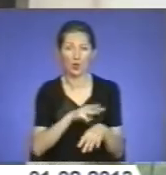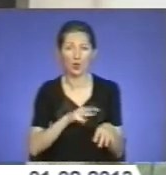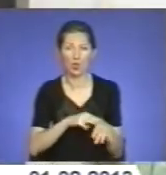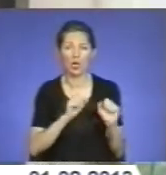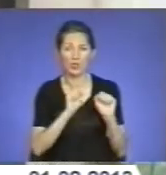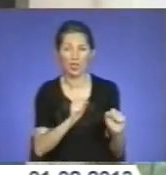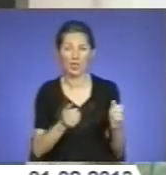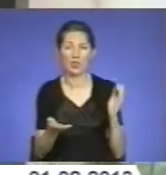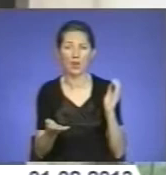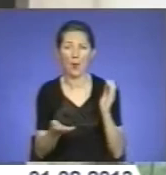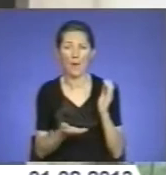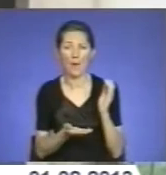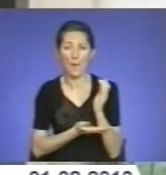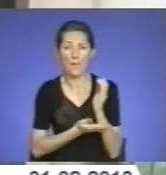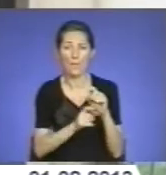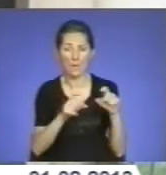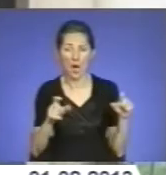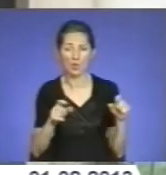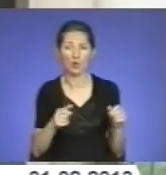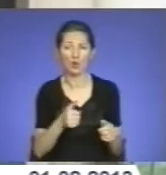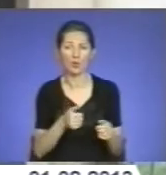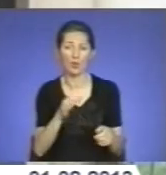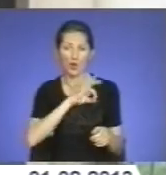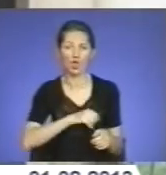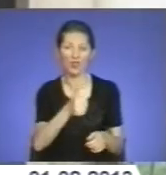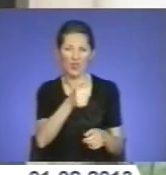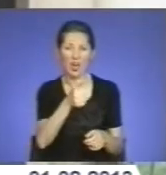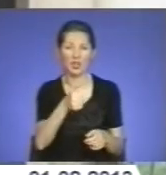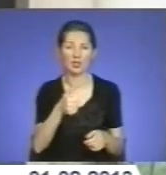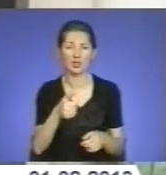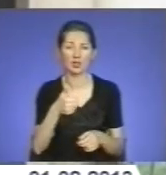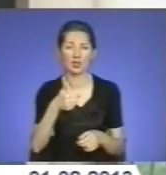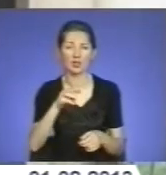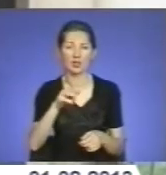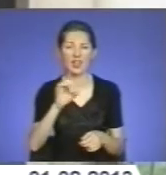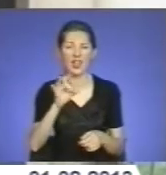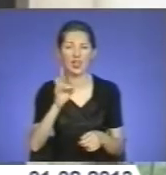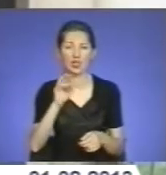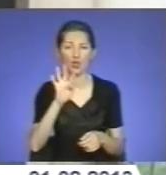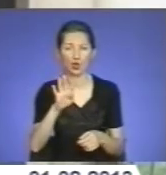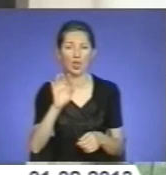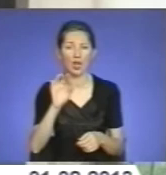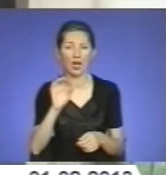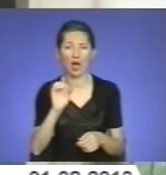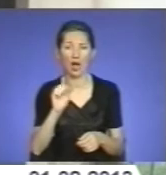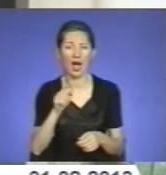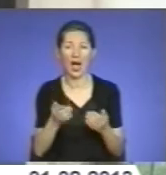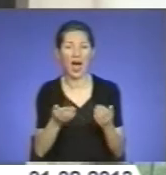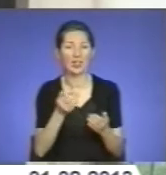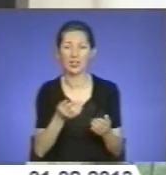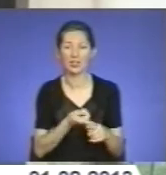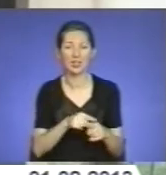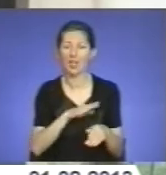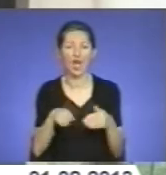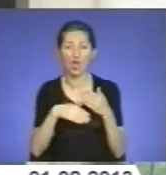палицею, застосував спеціальний засіб, також газ ТРН-4М. Проте дані дії